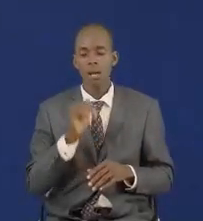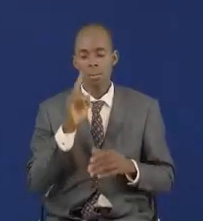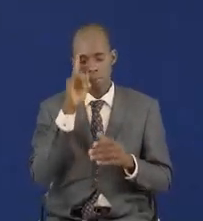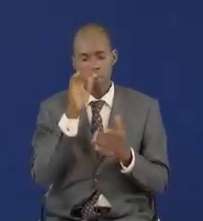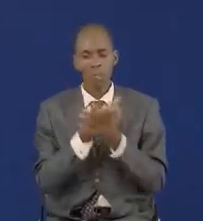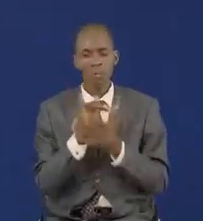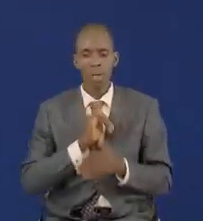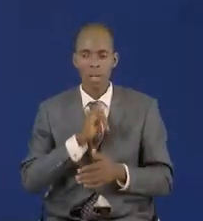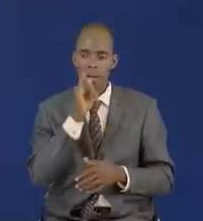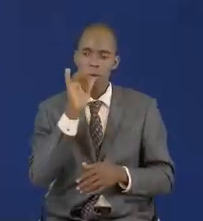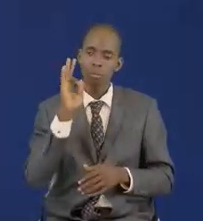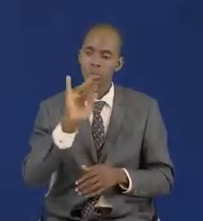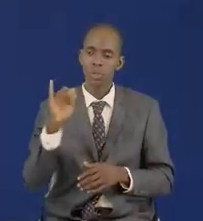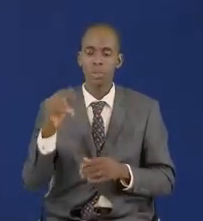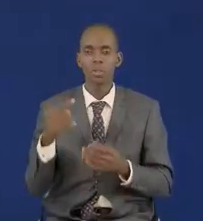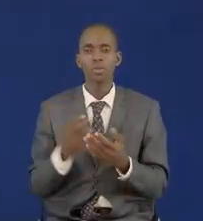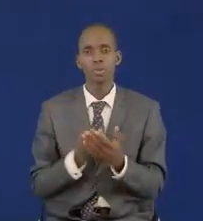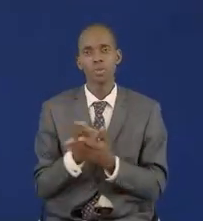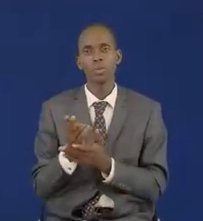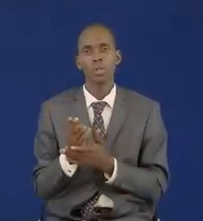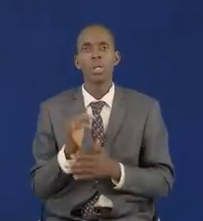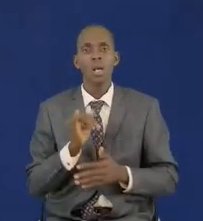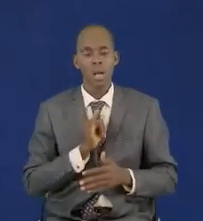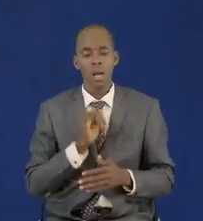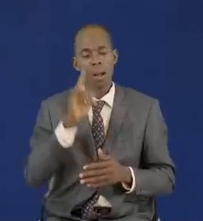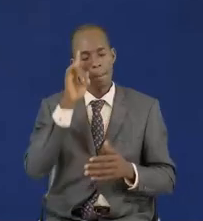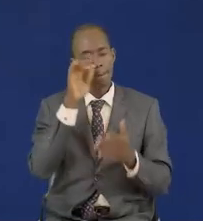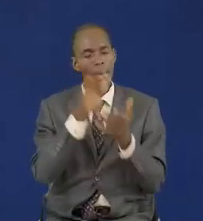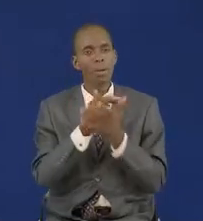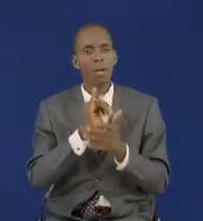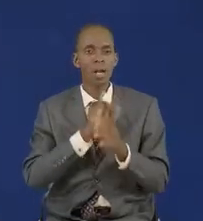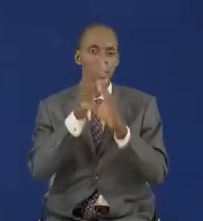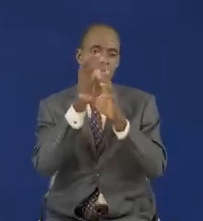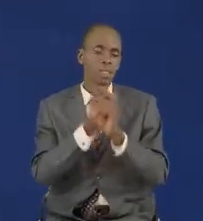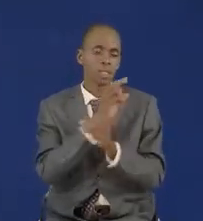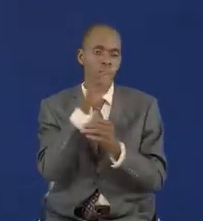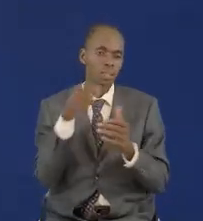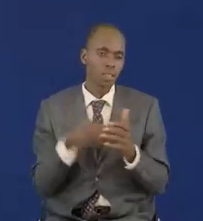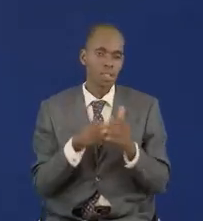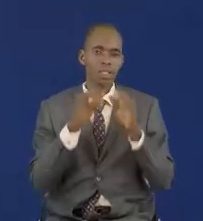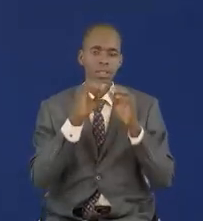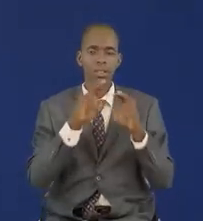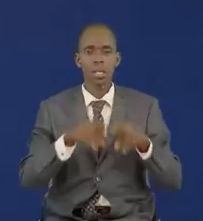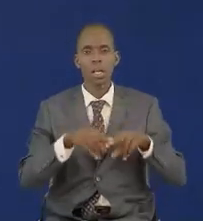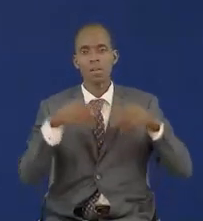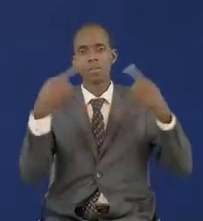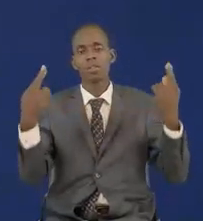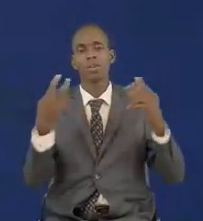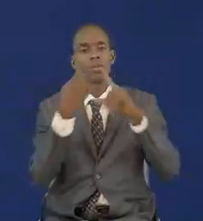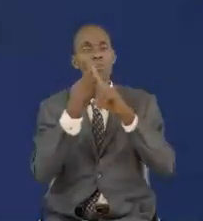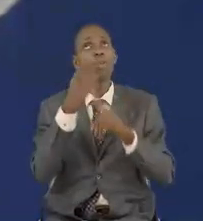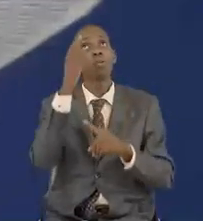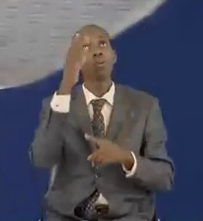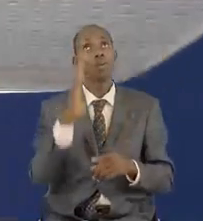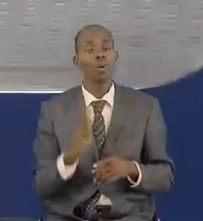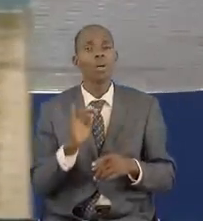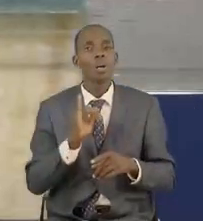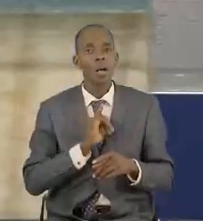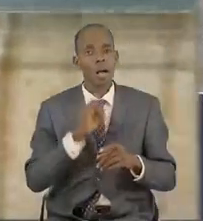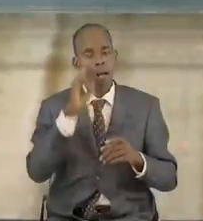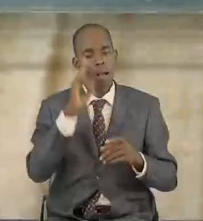je prêche la vérité je crois avoir reçu cette révélation de Dieu je crois que